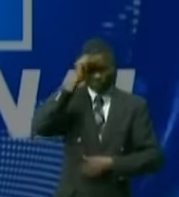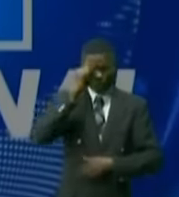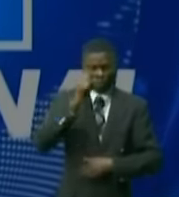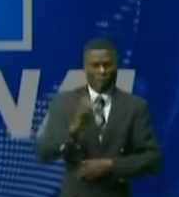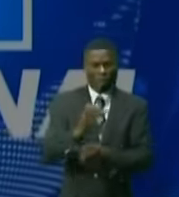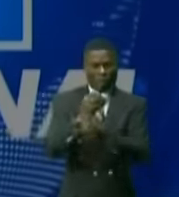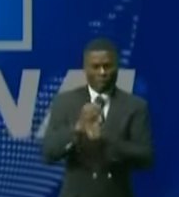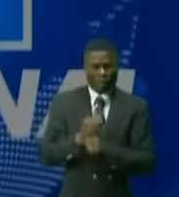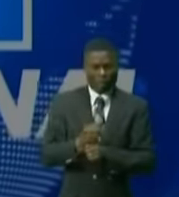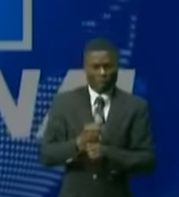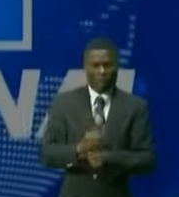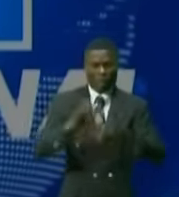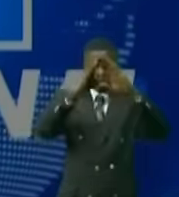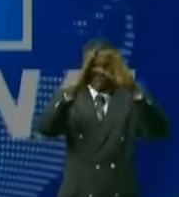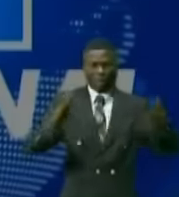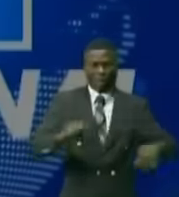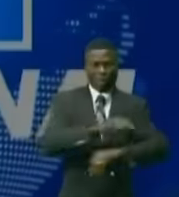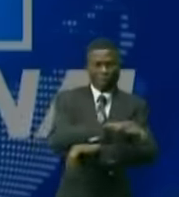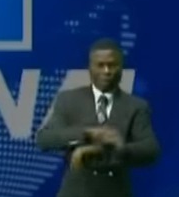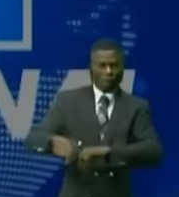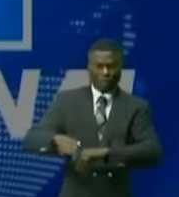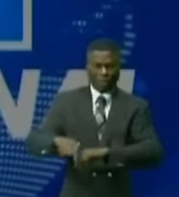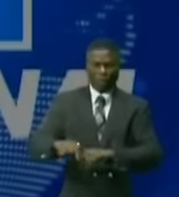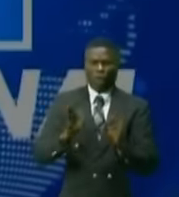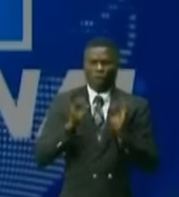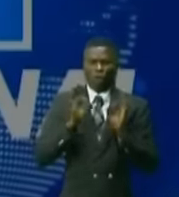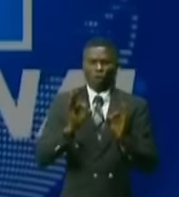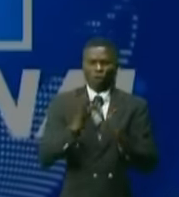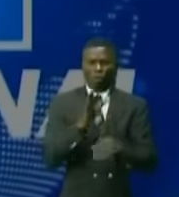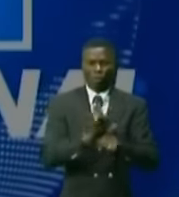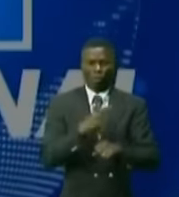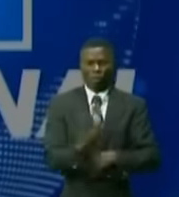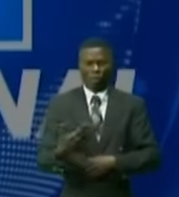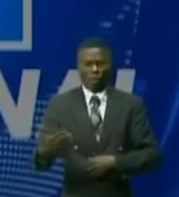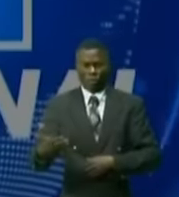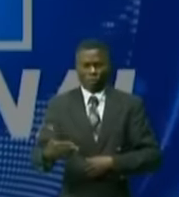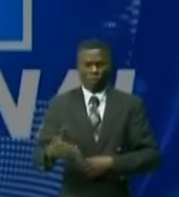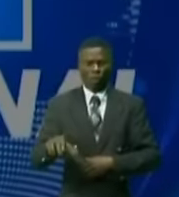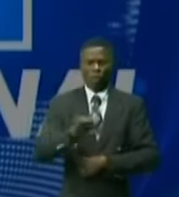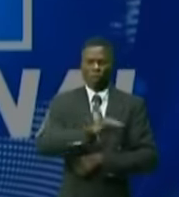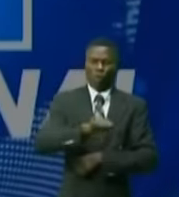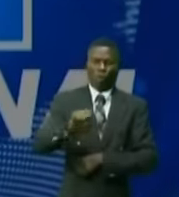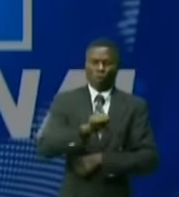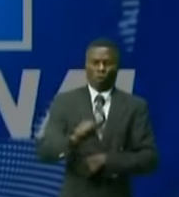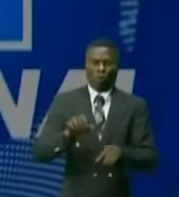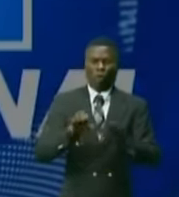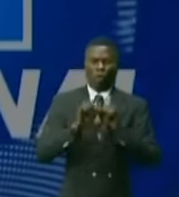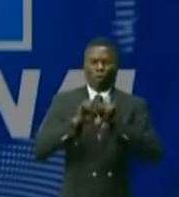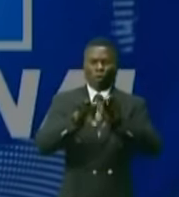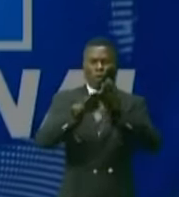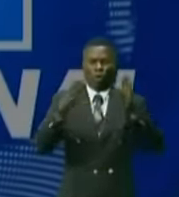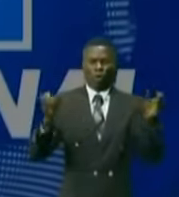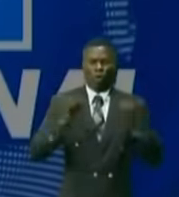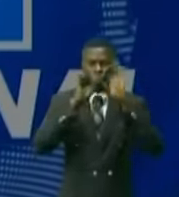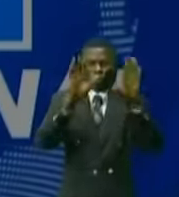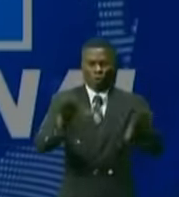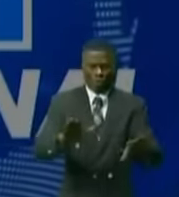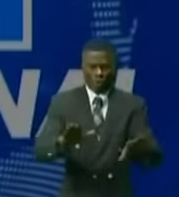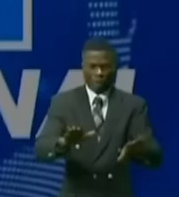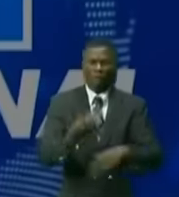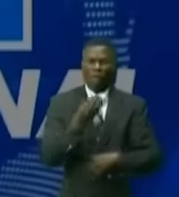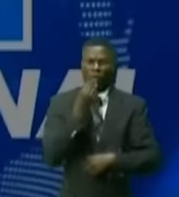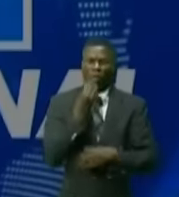d'être dotée d'un bâtiment administratif moderne et d'autres matériels roulants. L'inauguration a été faite en présence